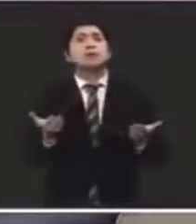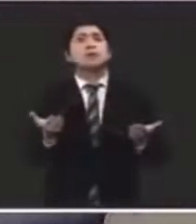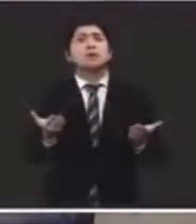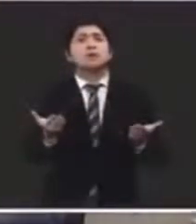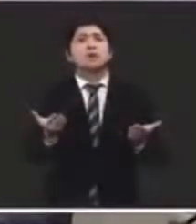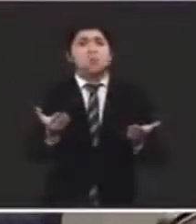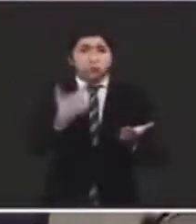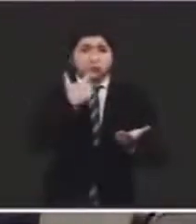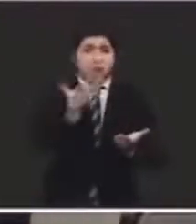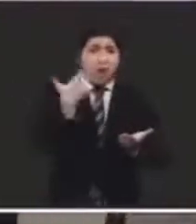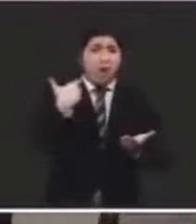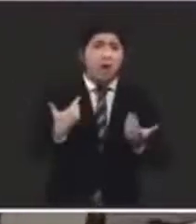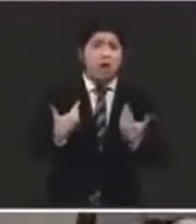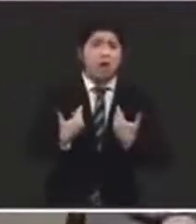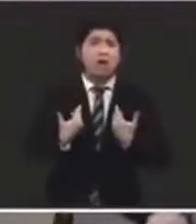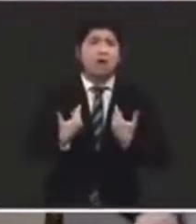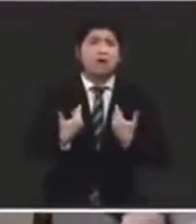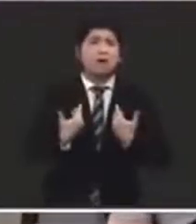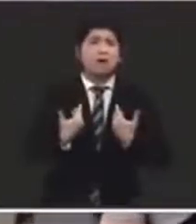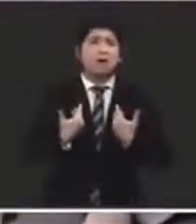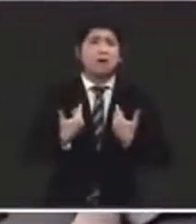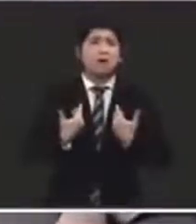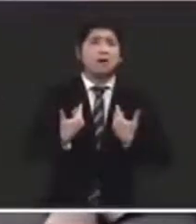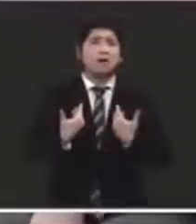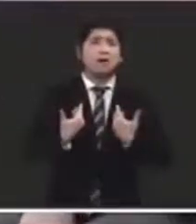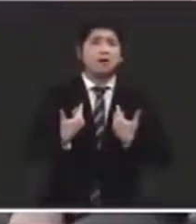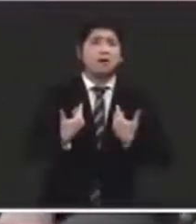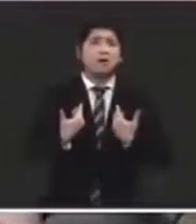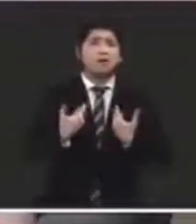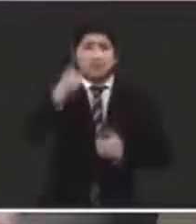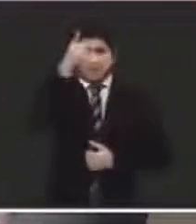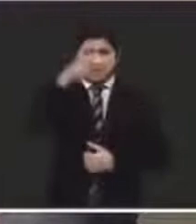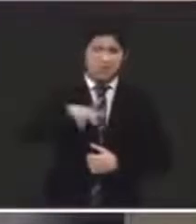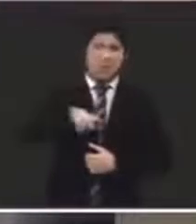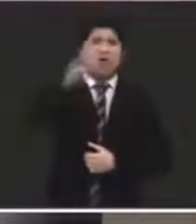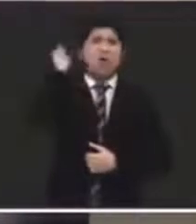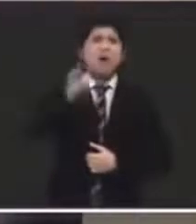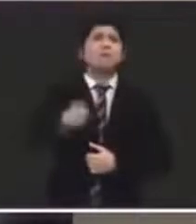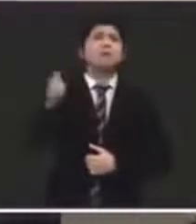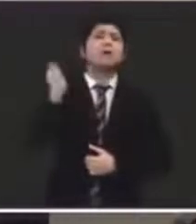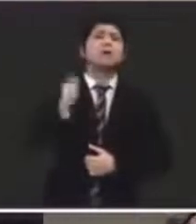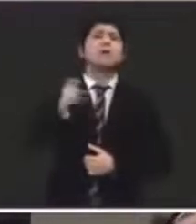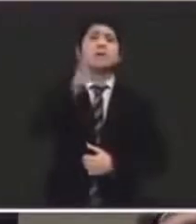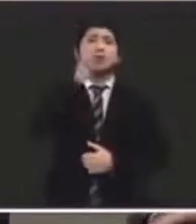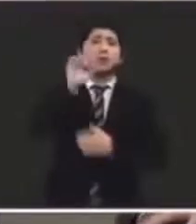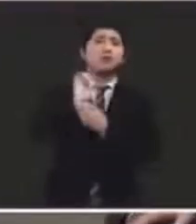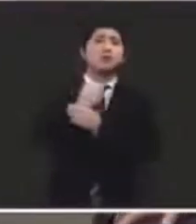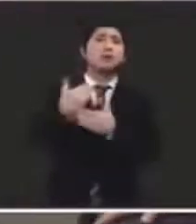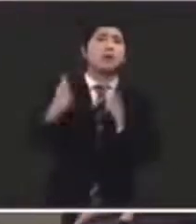bunları söyleyin bir yol yapmaktan acizsiniz